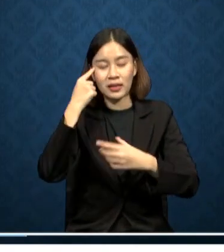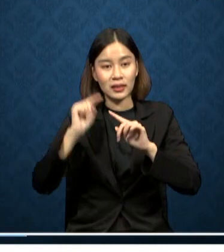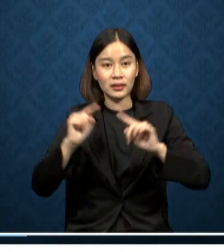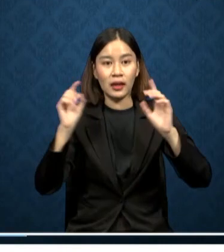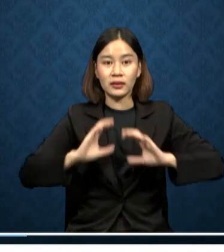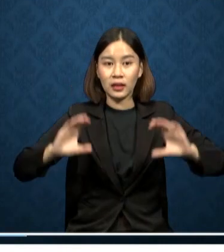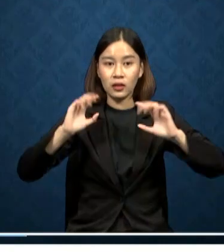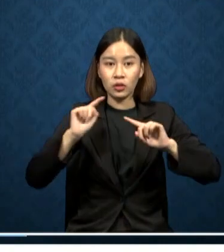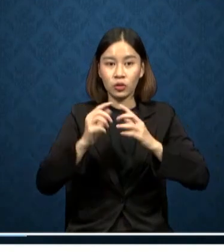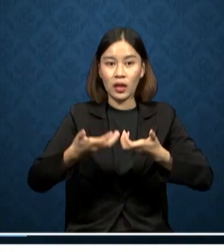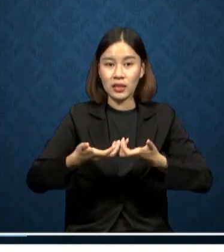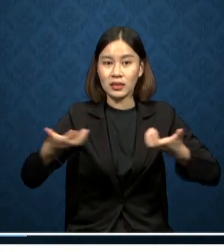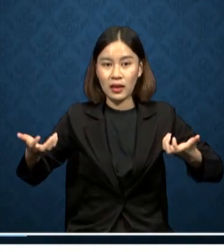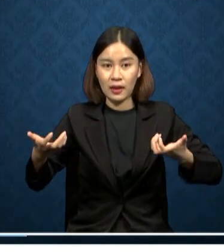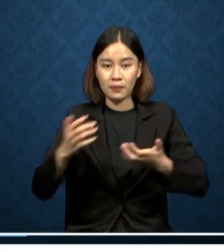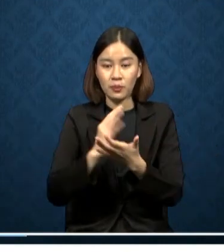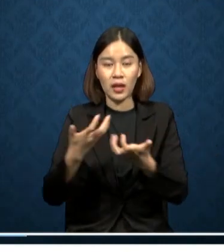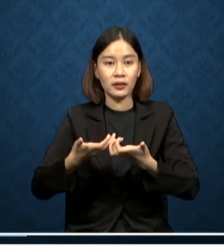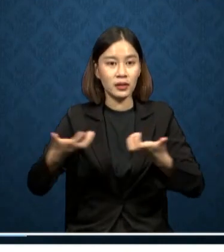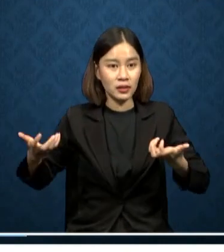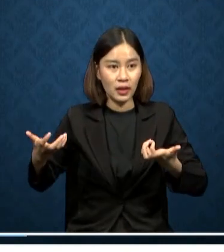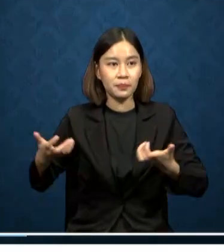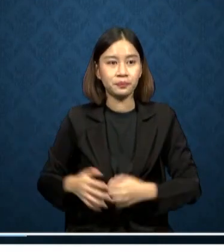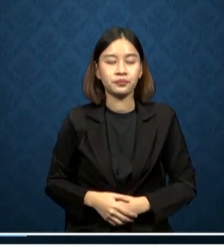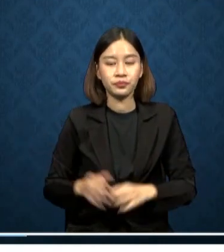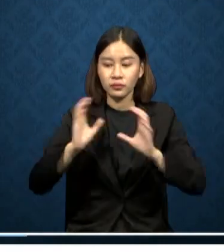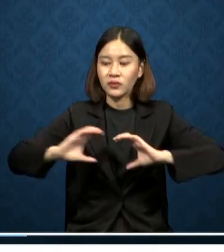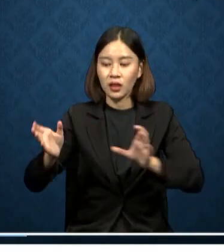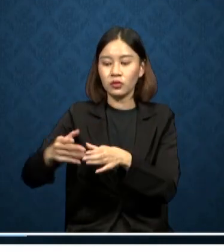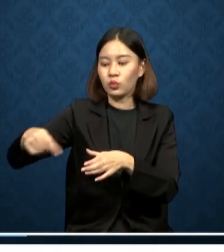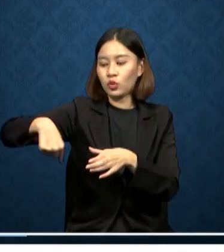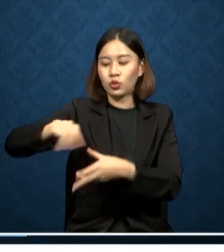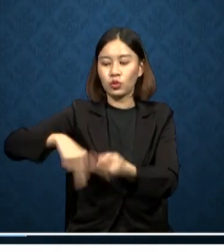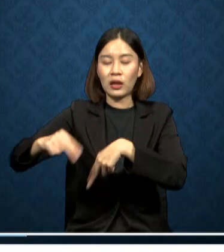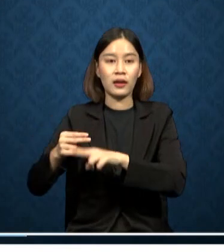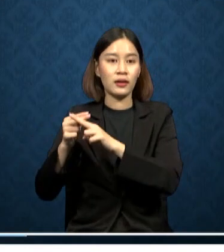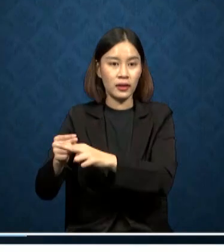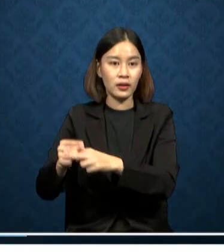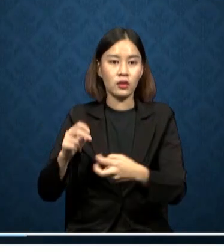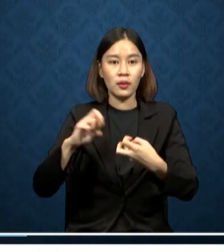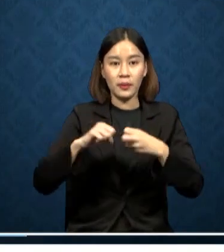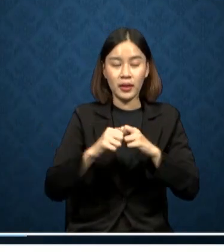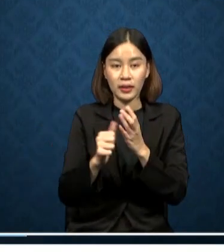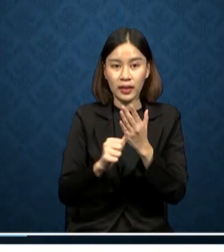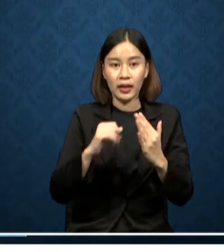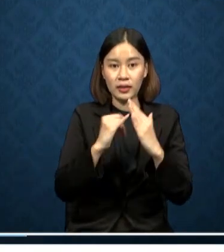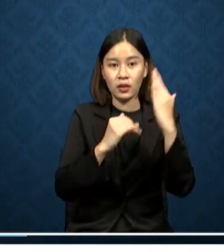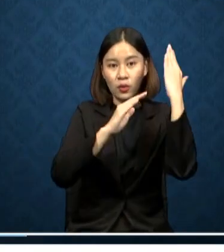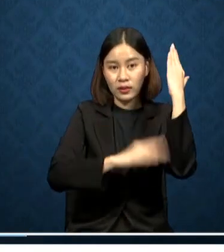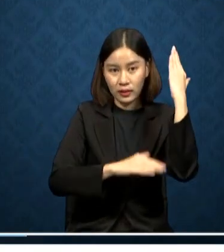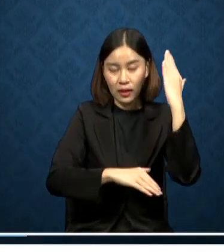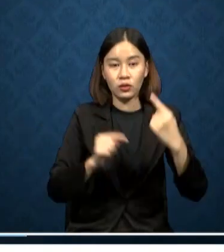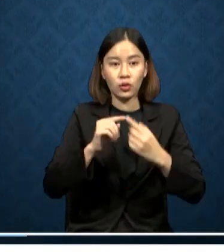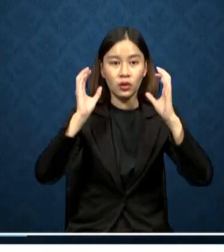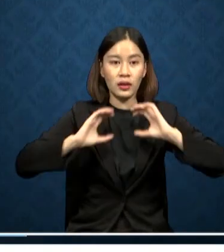อการแบงแยก ดนแดน หรือเอกล เอกลาดสำหรบการแก้ไขปญหาจนวชัจะพักต้ายของภาคร